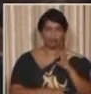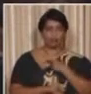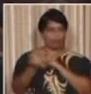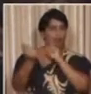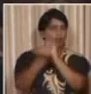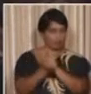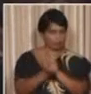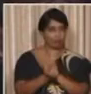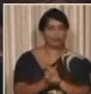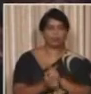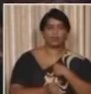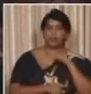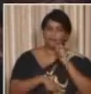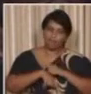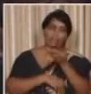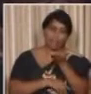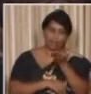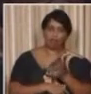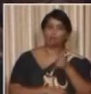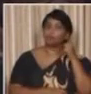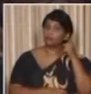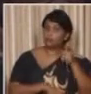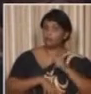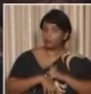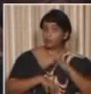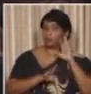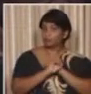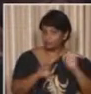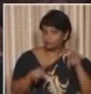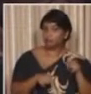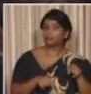ආවා. ඇවිල්ලා මං කාලේ ඉල්ලුවා. හැබැයි මේ වෙලේ මේ මොහොතේ මම මේ ප්‍රකාශය කරා නම්